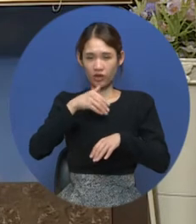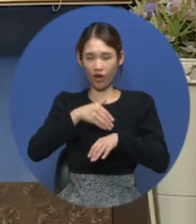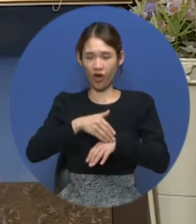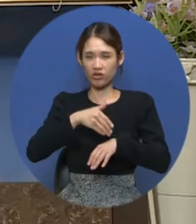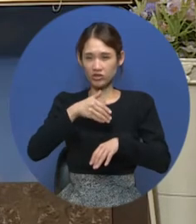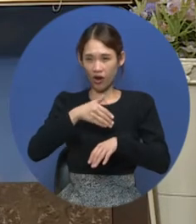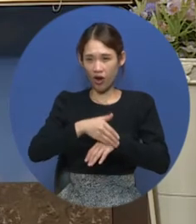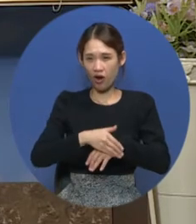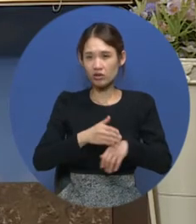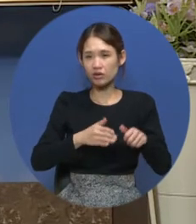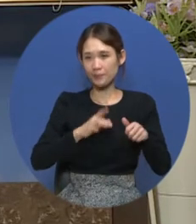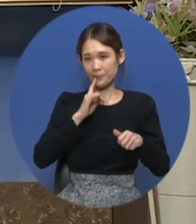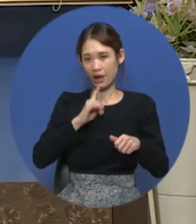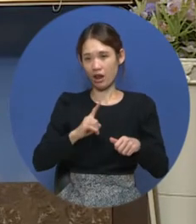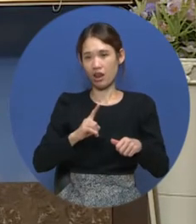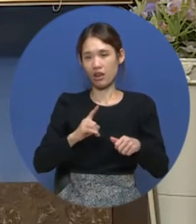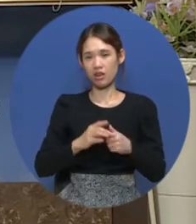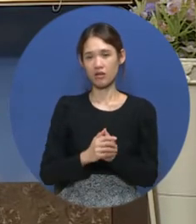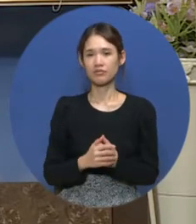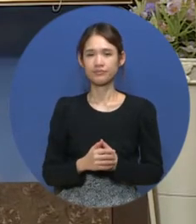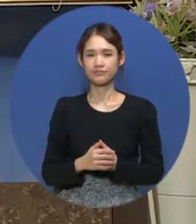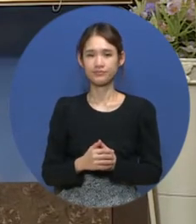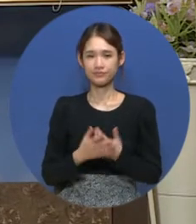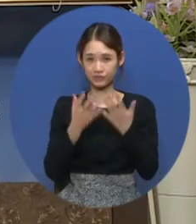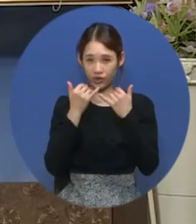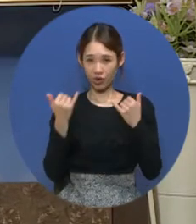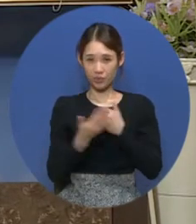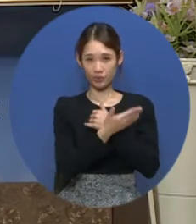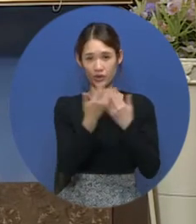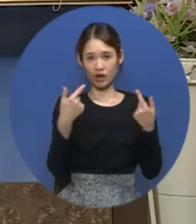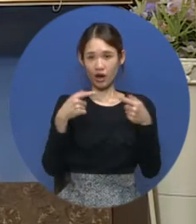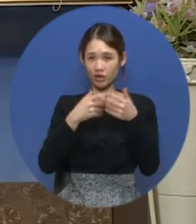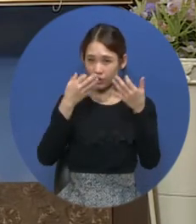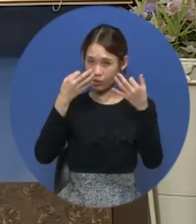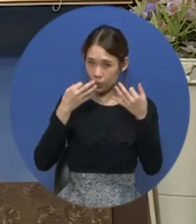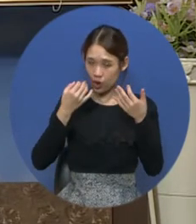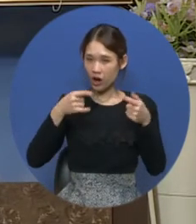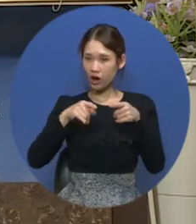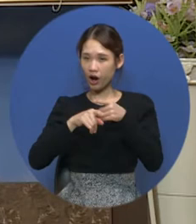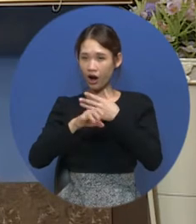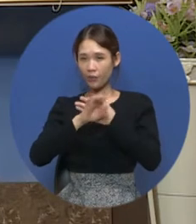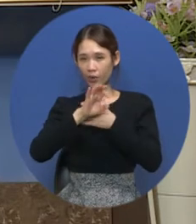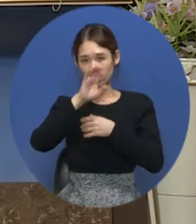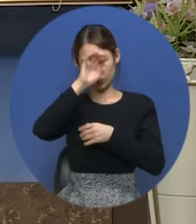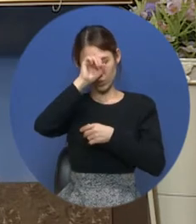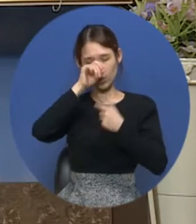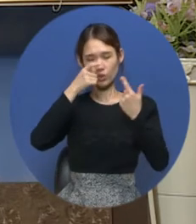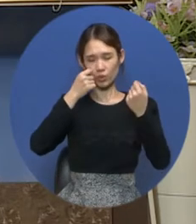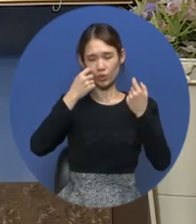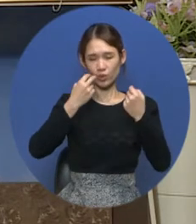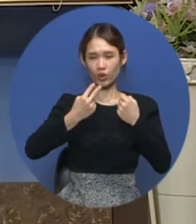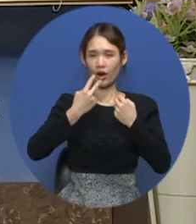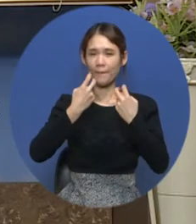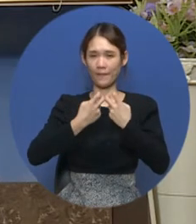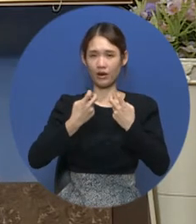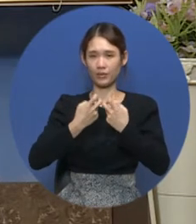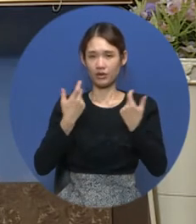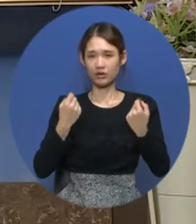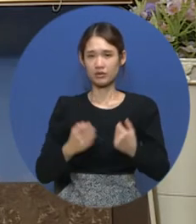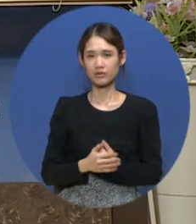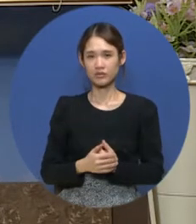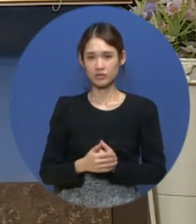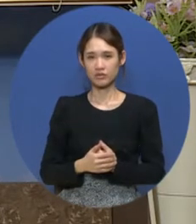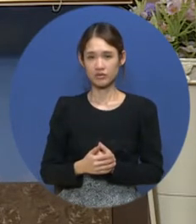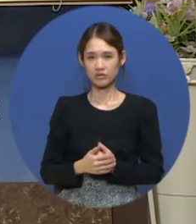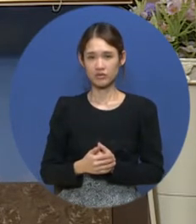천천히 해 주시 로 말씀하시는 것 눈에 시청자 분들도 가십 옷 보시면서 똑같이 하시면 되게 좋음 은조 술도 해봤습니다